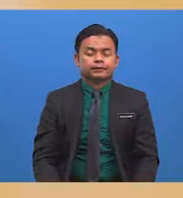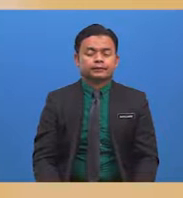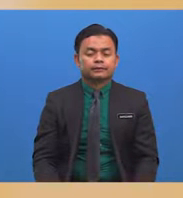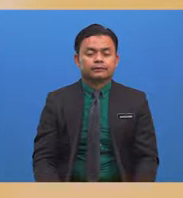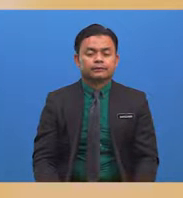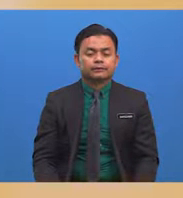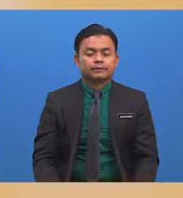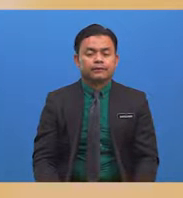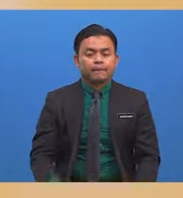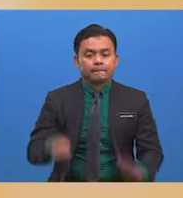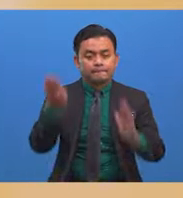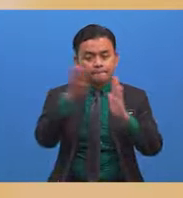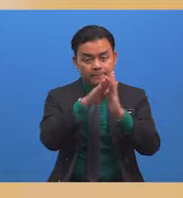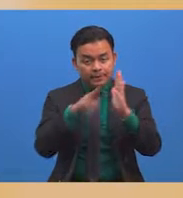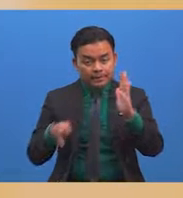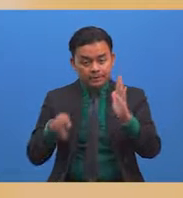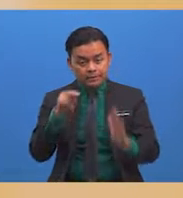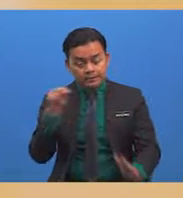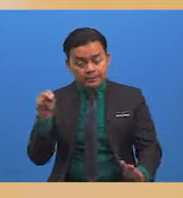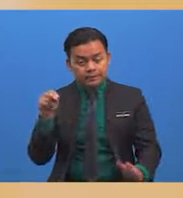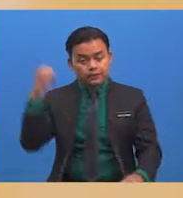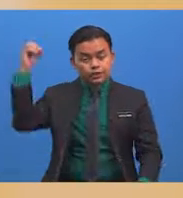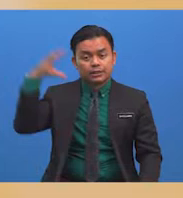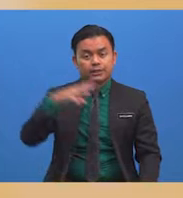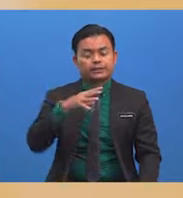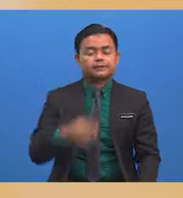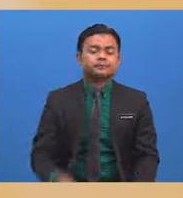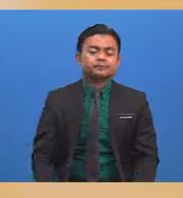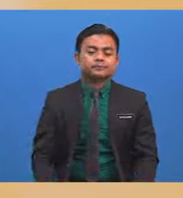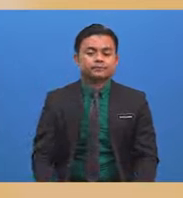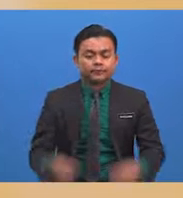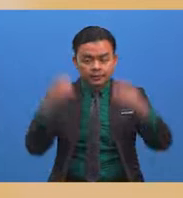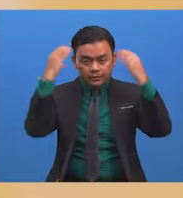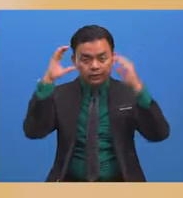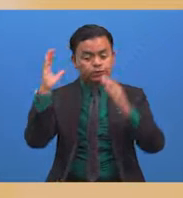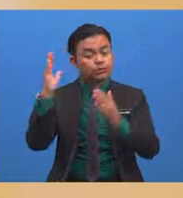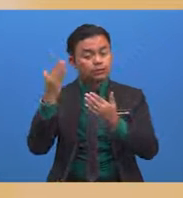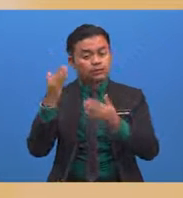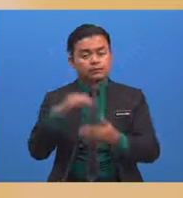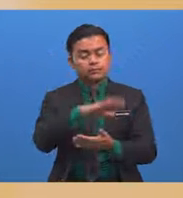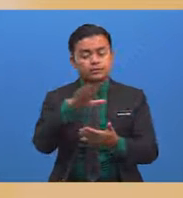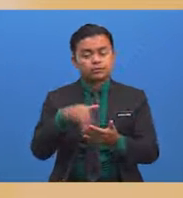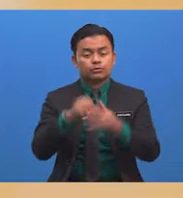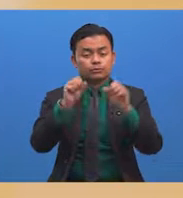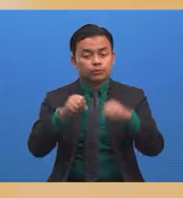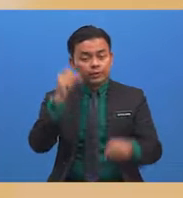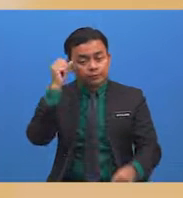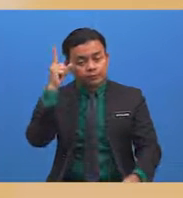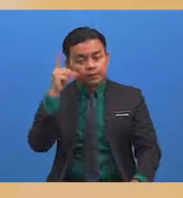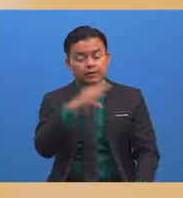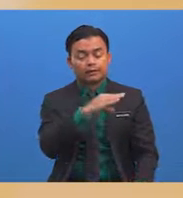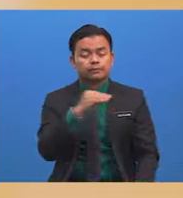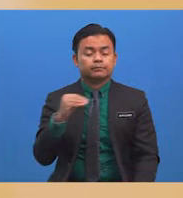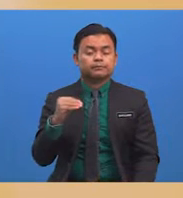sebagai biasan cahaya. Cikgu harap kamu semua boleh faham dan